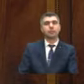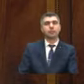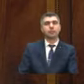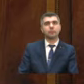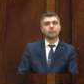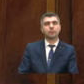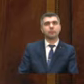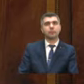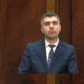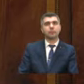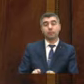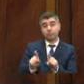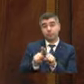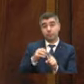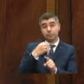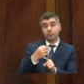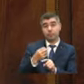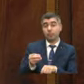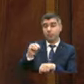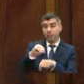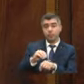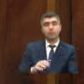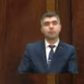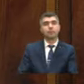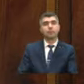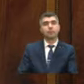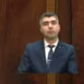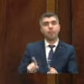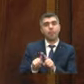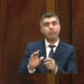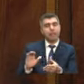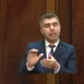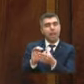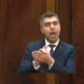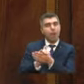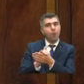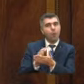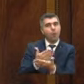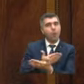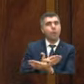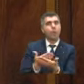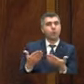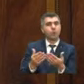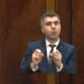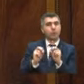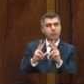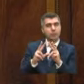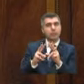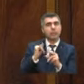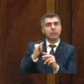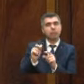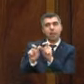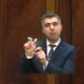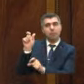فلذلك انا بغيت نقول مره اخرى يجب ان نتعاون جميعا على ارجاع الثقه